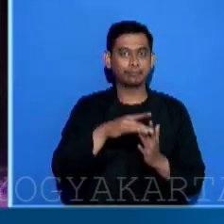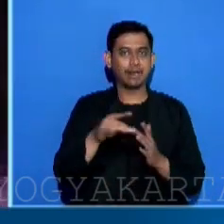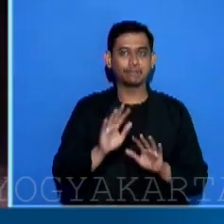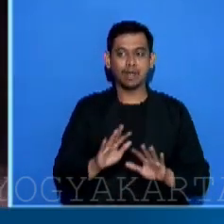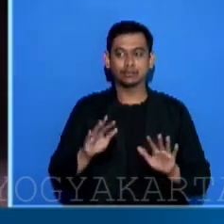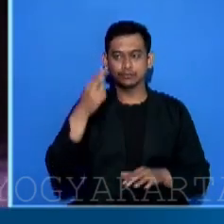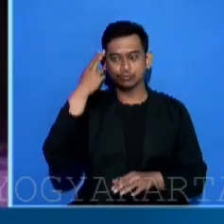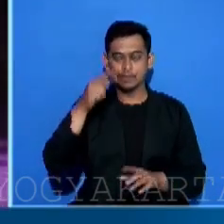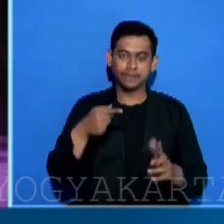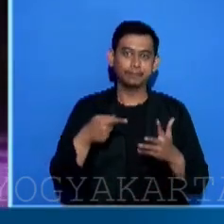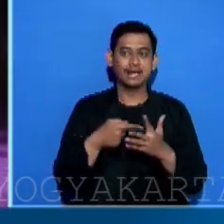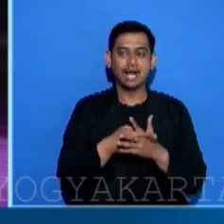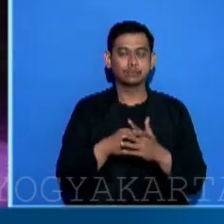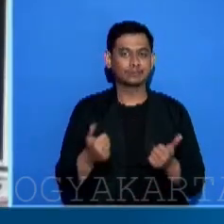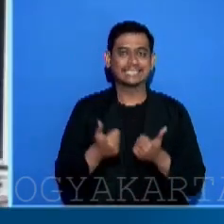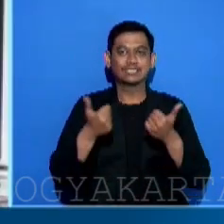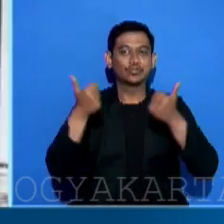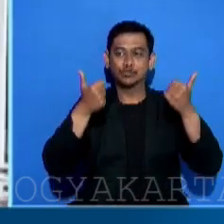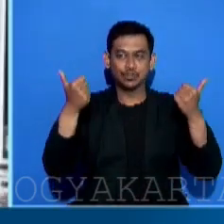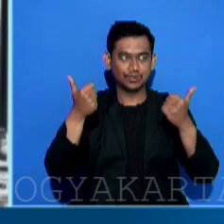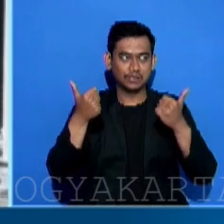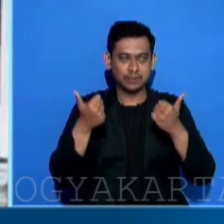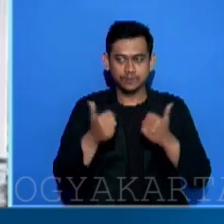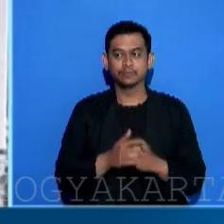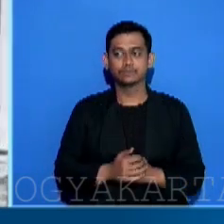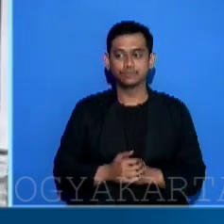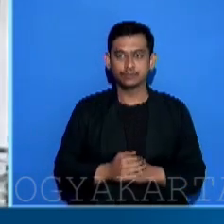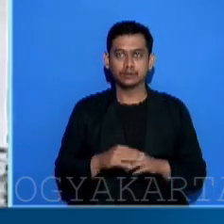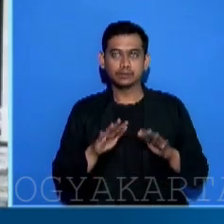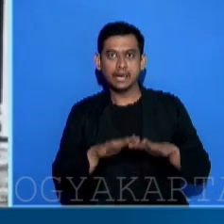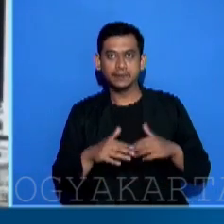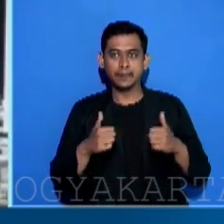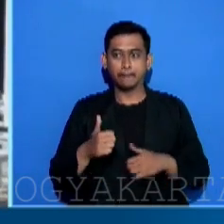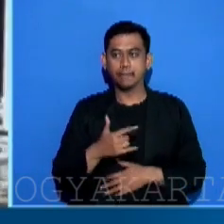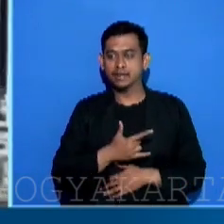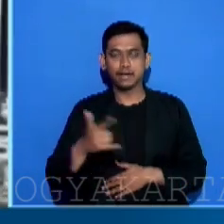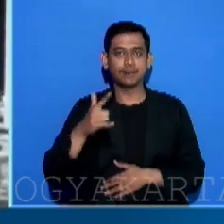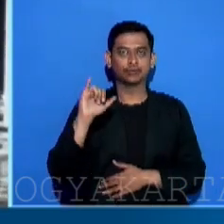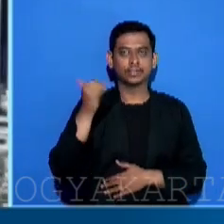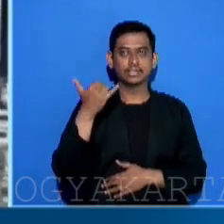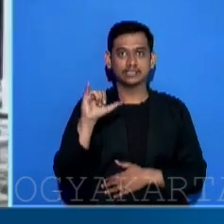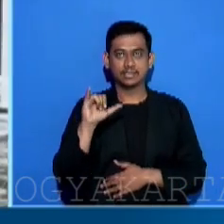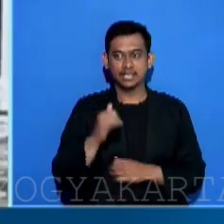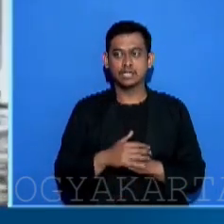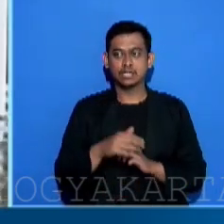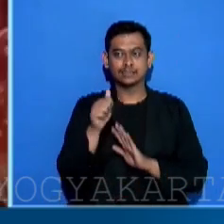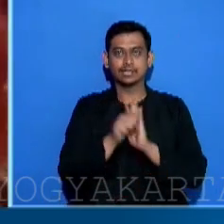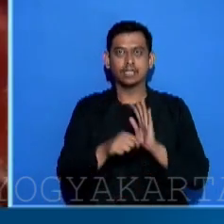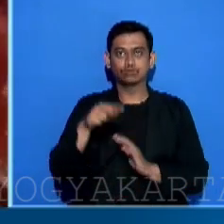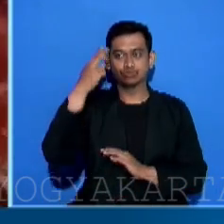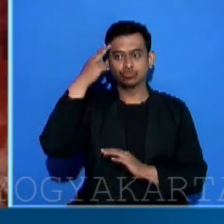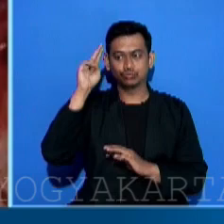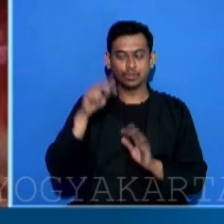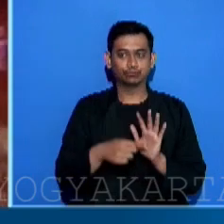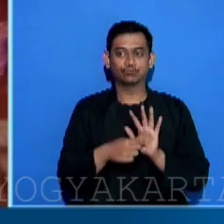pemilu untuk menyukseskan pesta demokrasi dengan menjaga keamanan di Yogyakarta. Gelaran ini juga sebagai bukti kepada